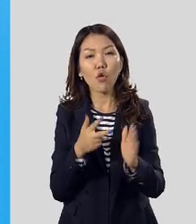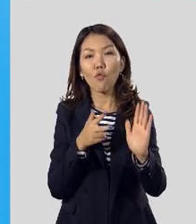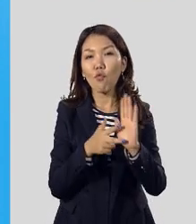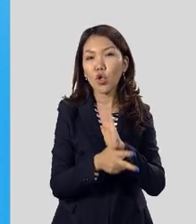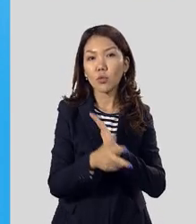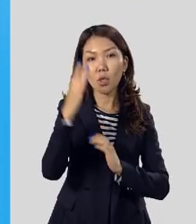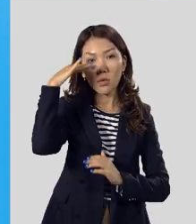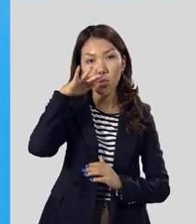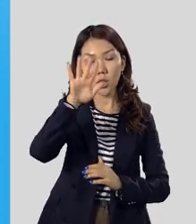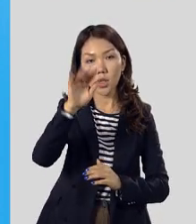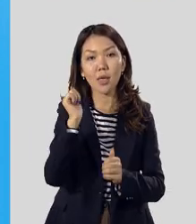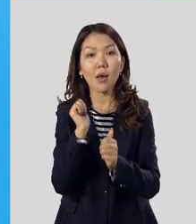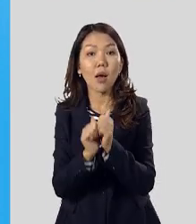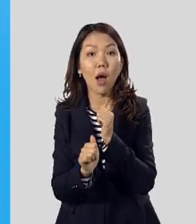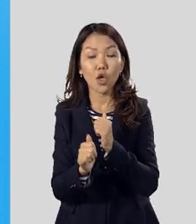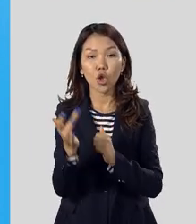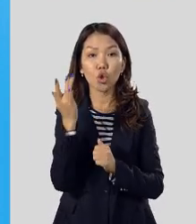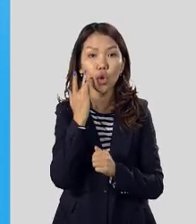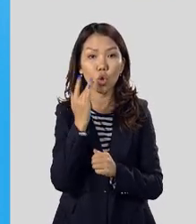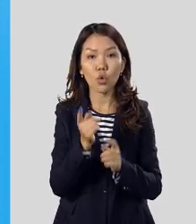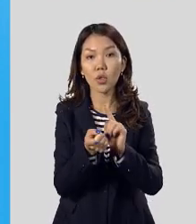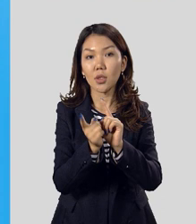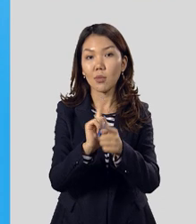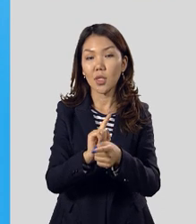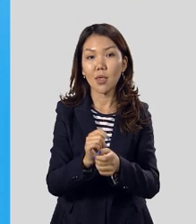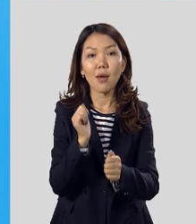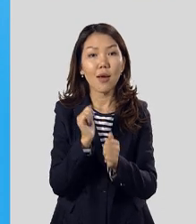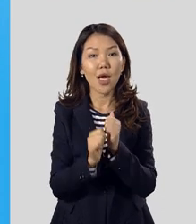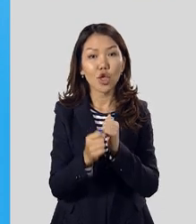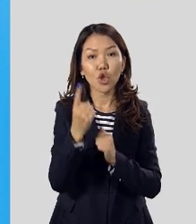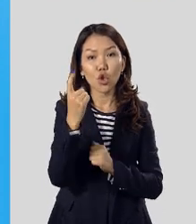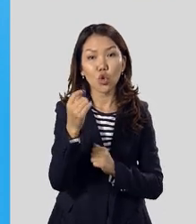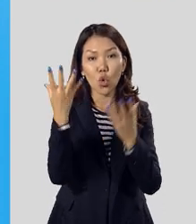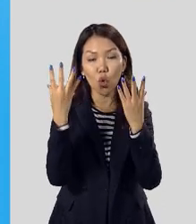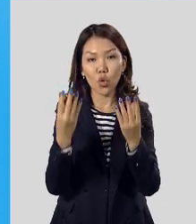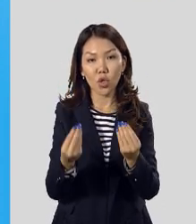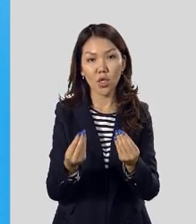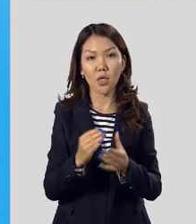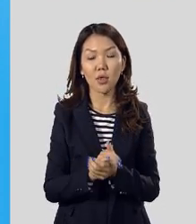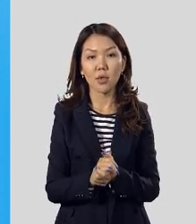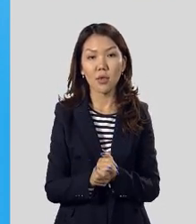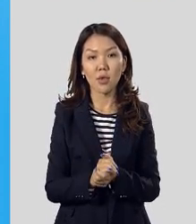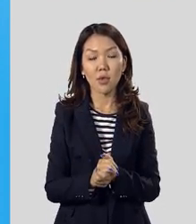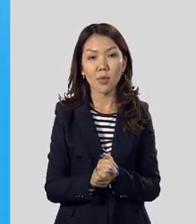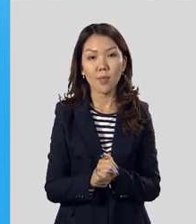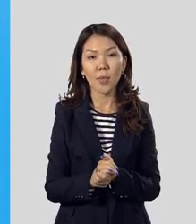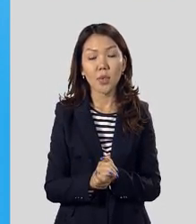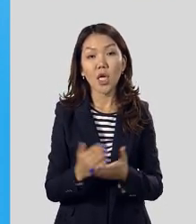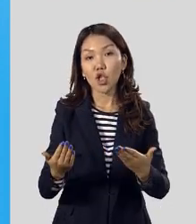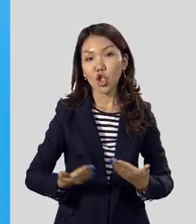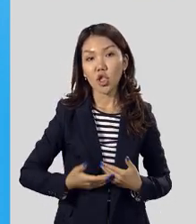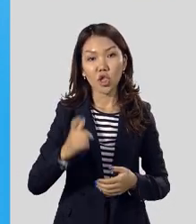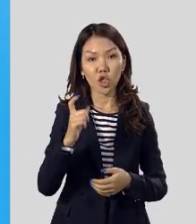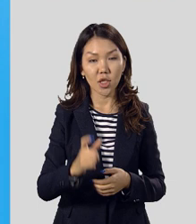80 ресниц, каждая из которых сменяется каждые 100 дней. Таким образом, за жизнь